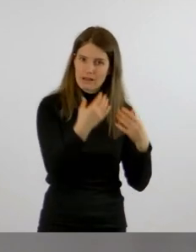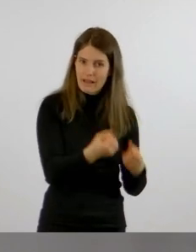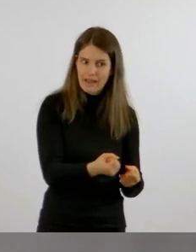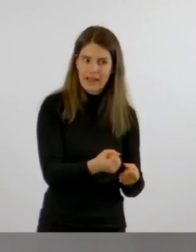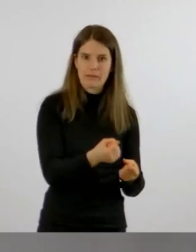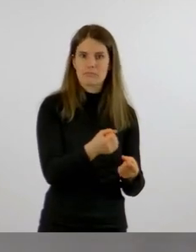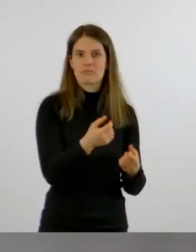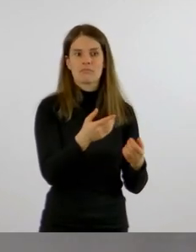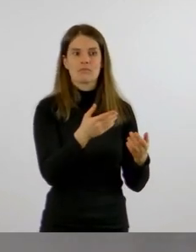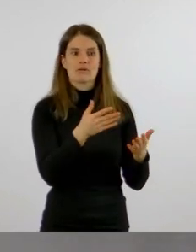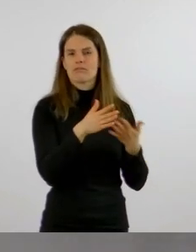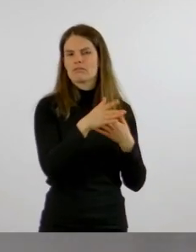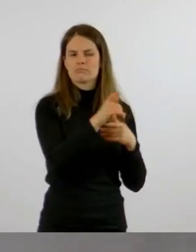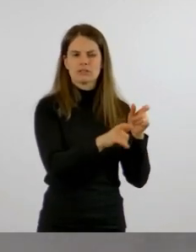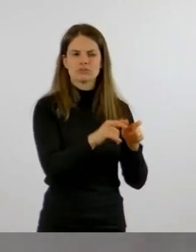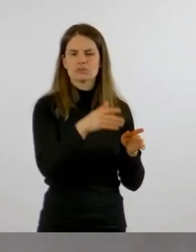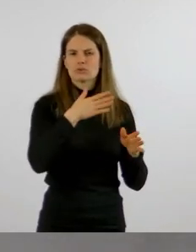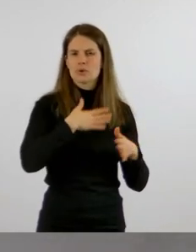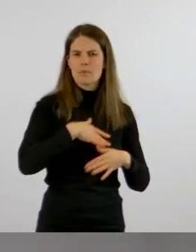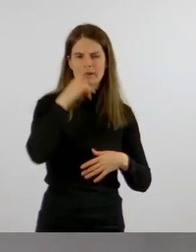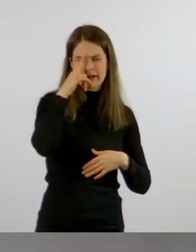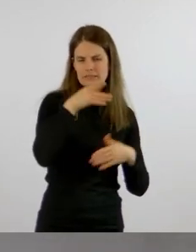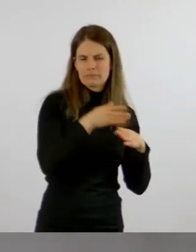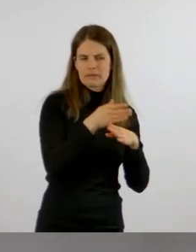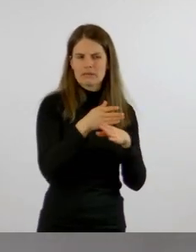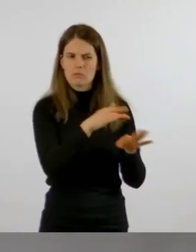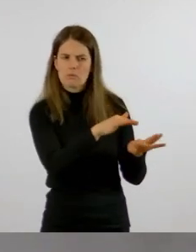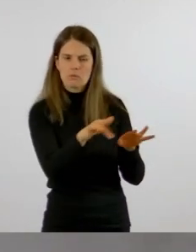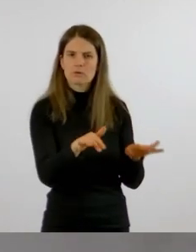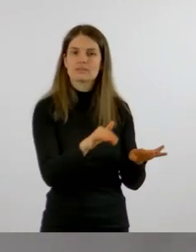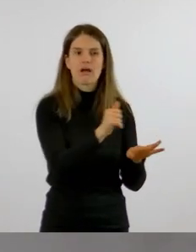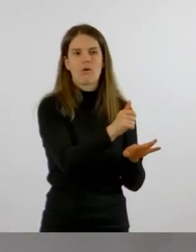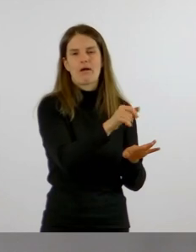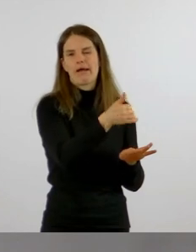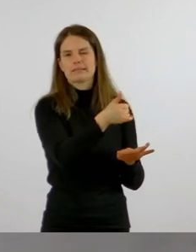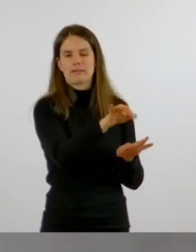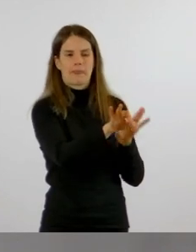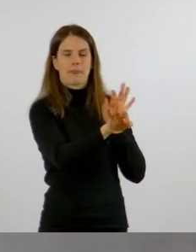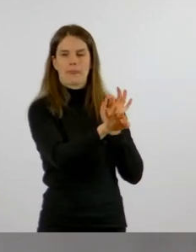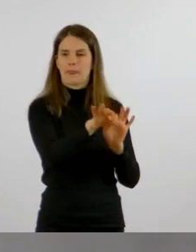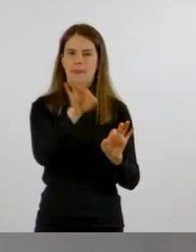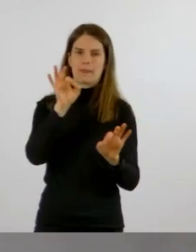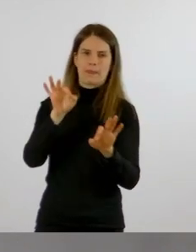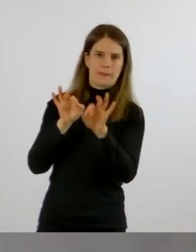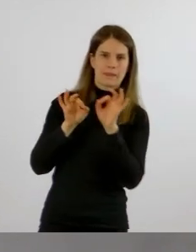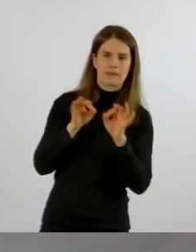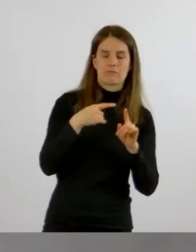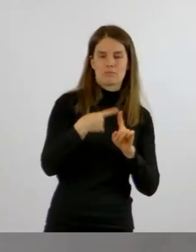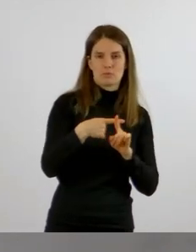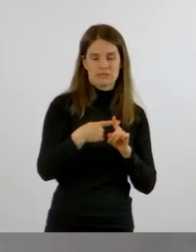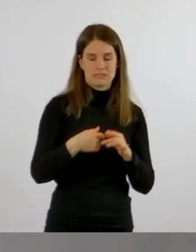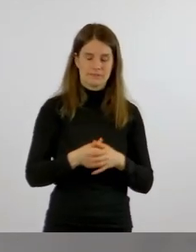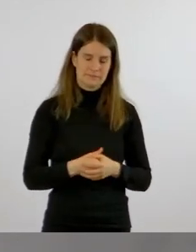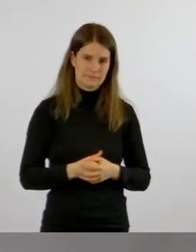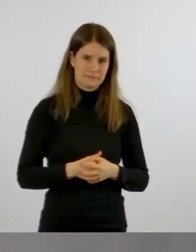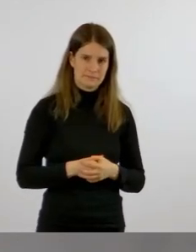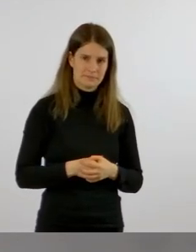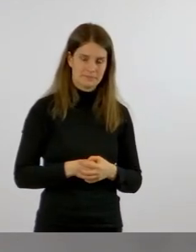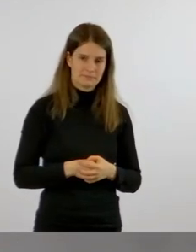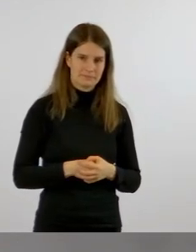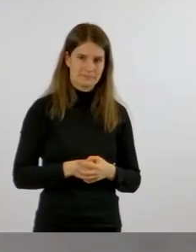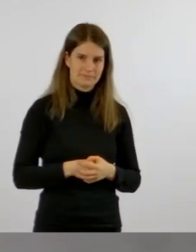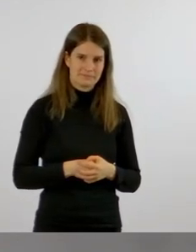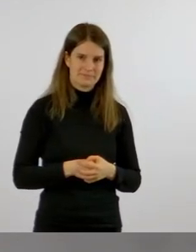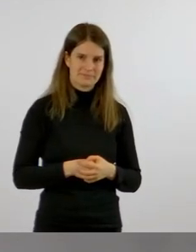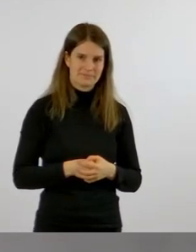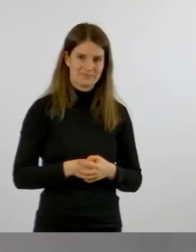körperlicher und geistiger Behinderung, wo einzelne positive Fälle nachgewiesen worden sind. Es gibt auch